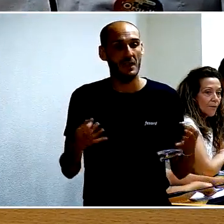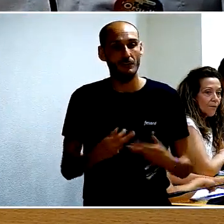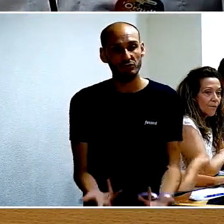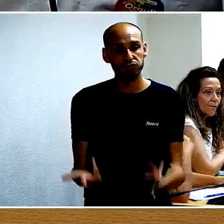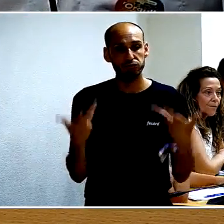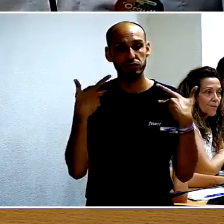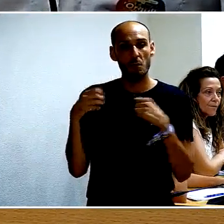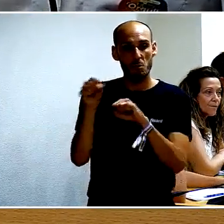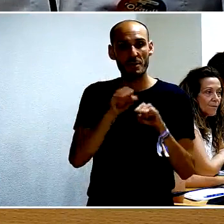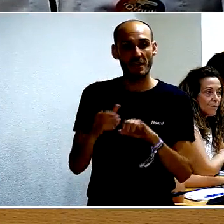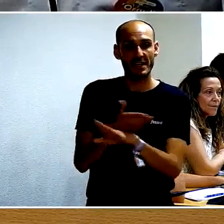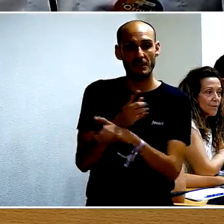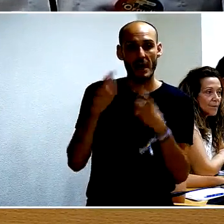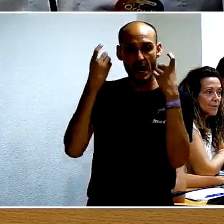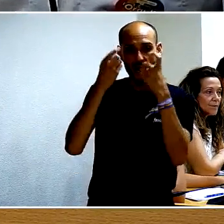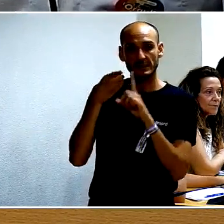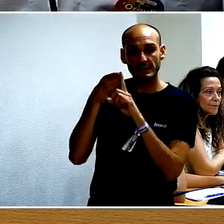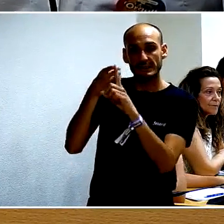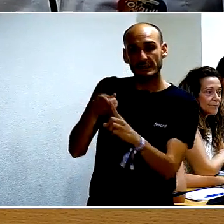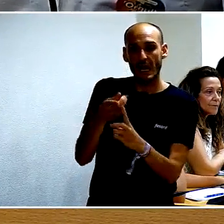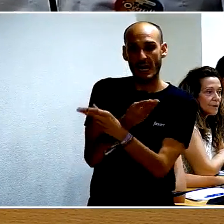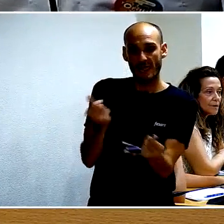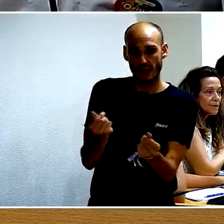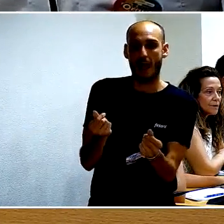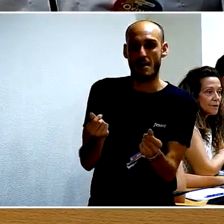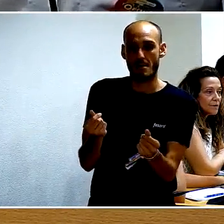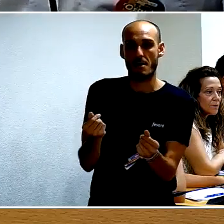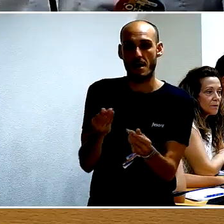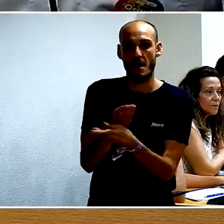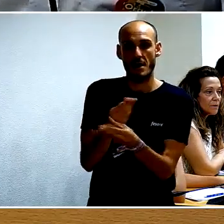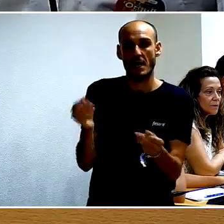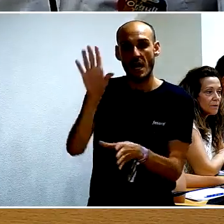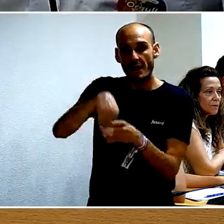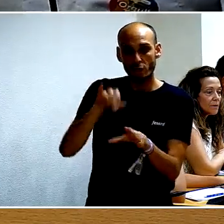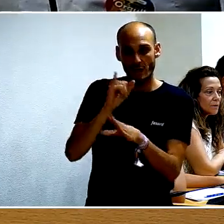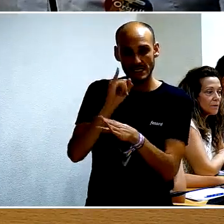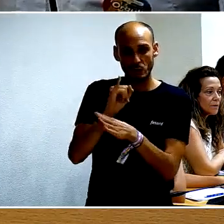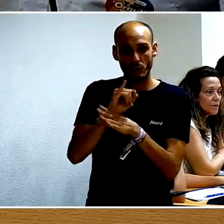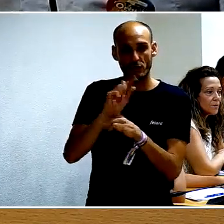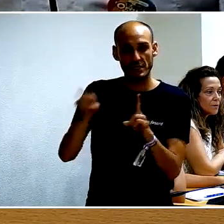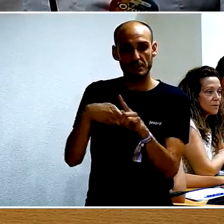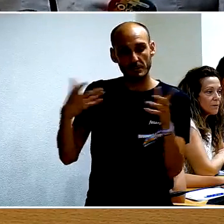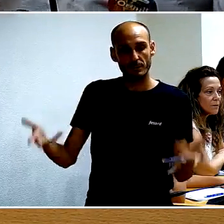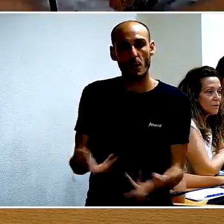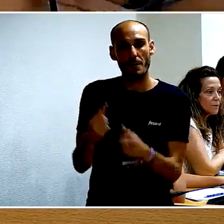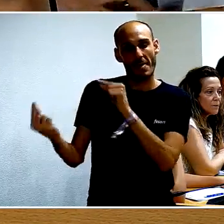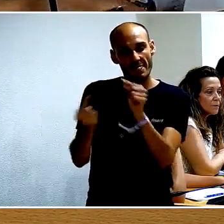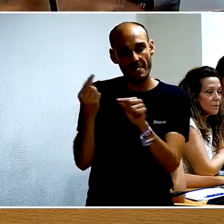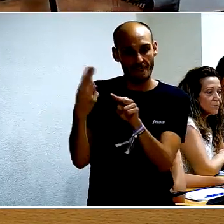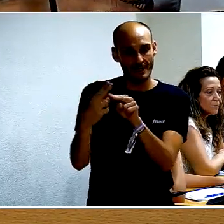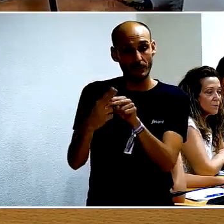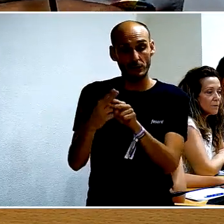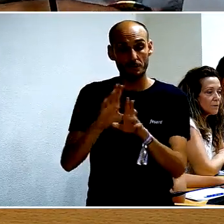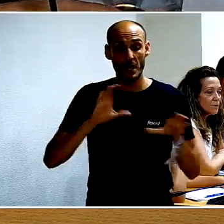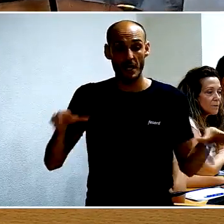evitar radicalment aquest tipus de pràctiques en nostres pròpies institucions i promoure el debat polític. Des de l'equip de